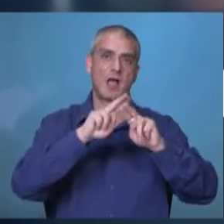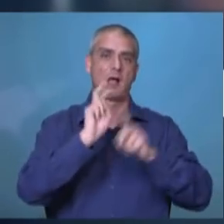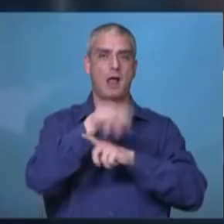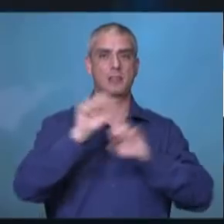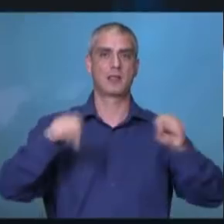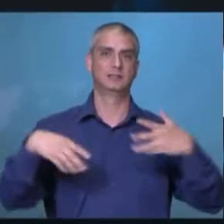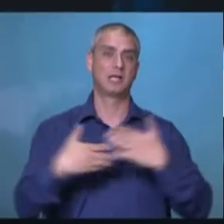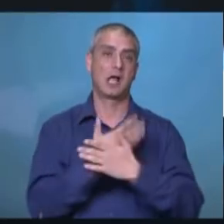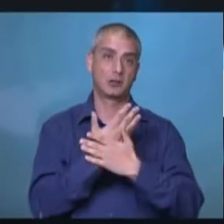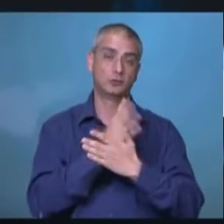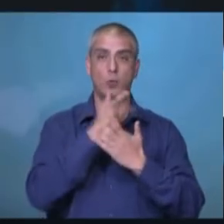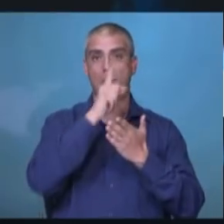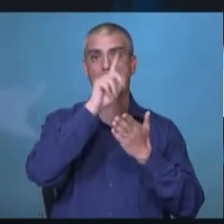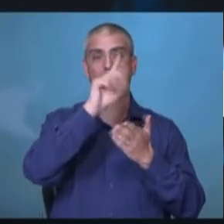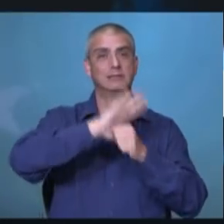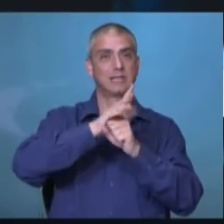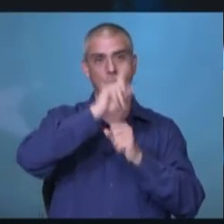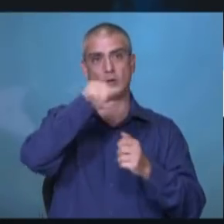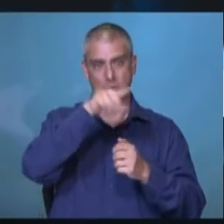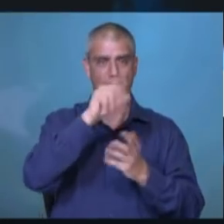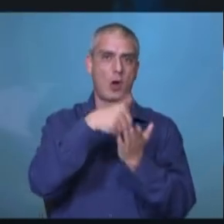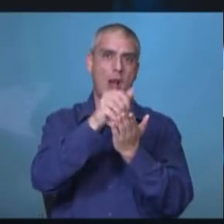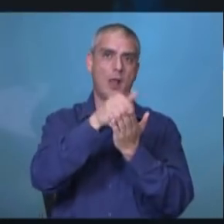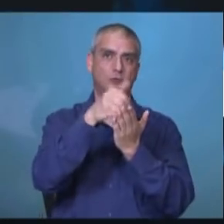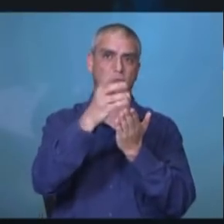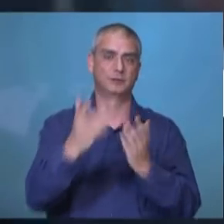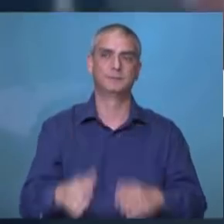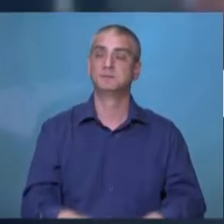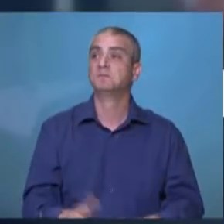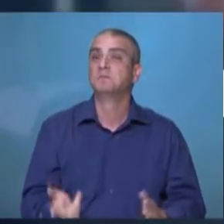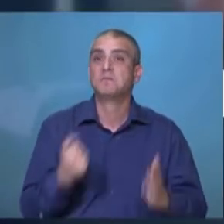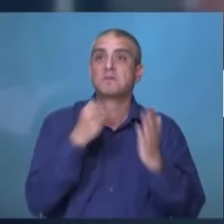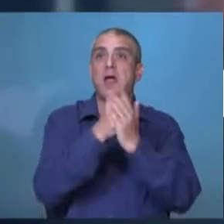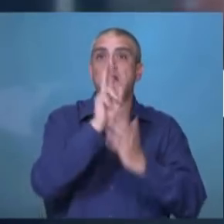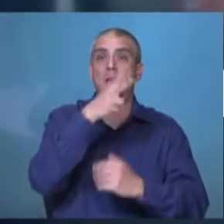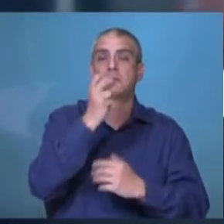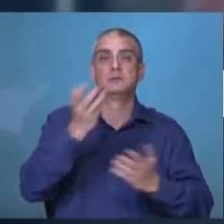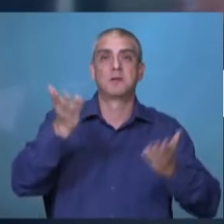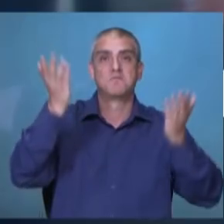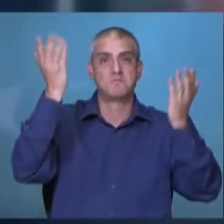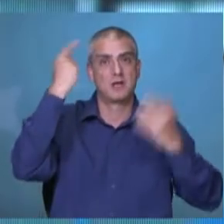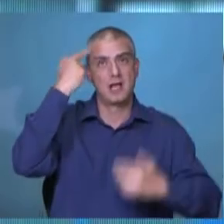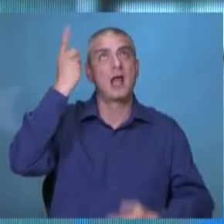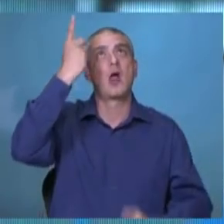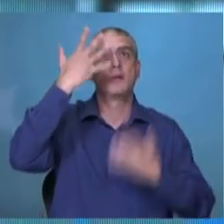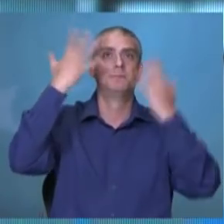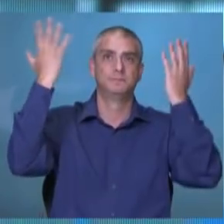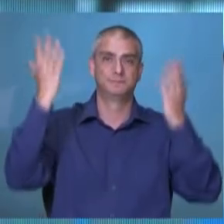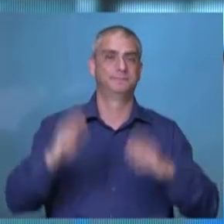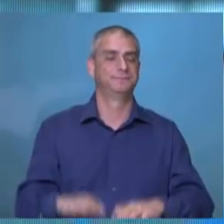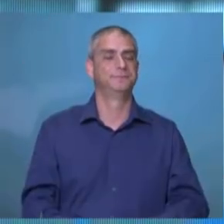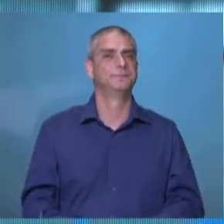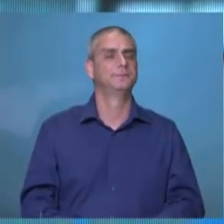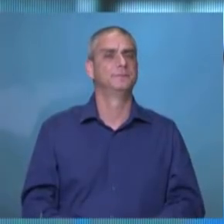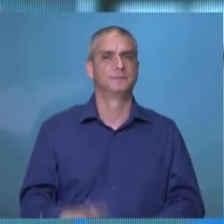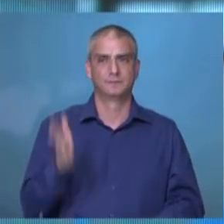חדש, הסנקציות יוסרו, והם יוכלו להמשיך בכיוון הזה. מה יקרה עד אז? אלוהים גדול. תודה רבה. תודה. מאז